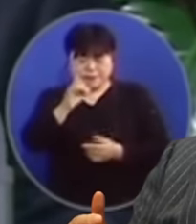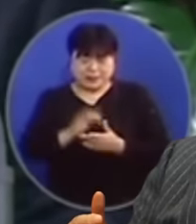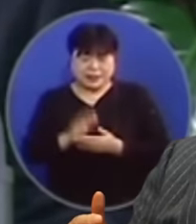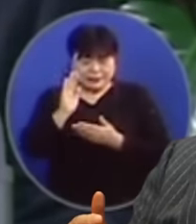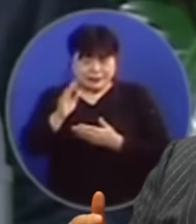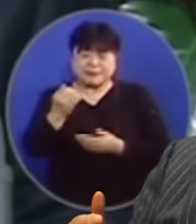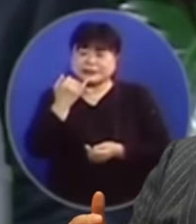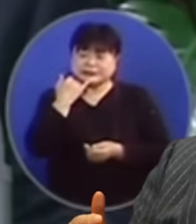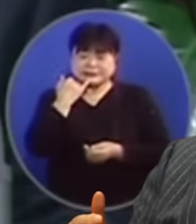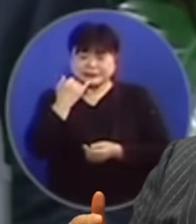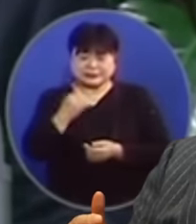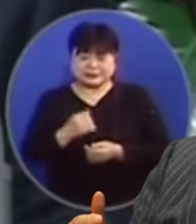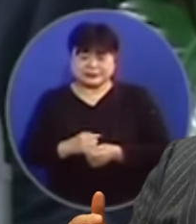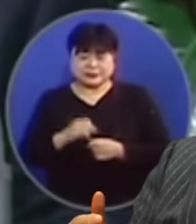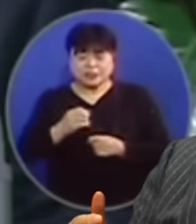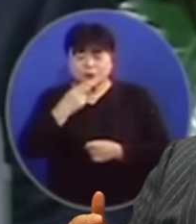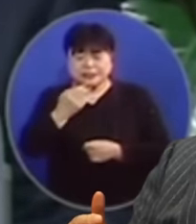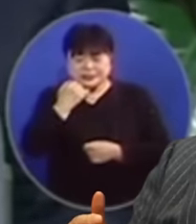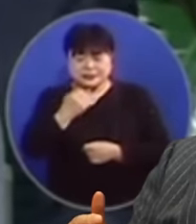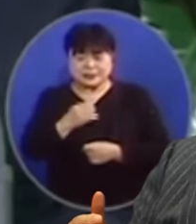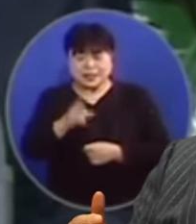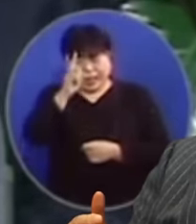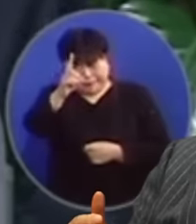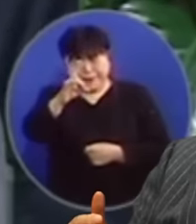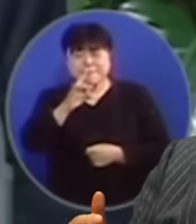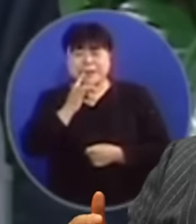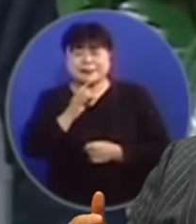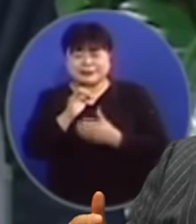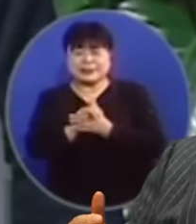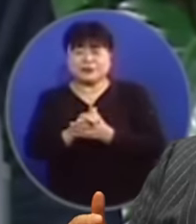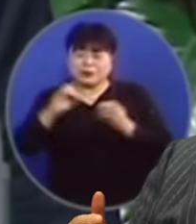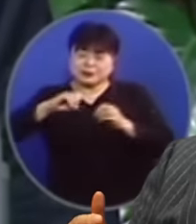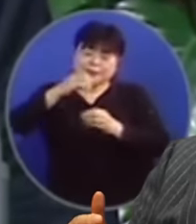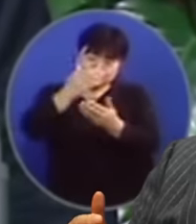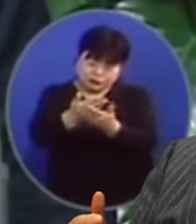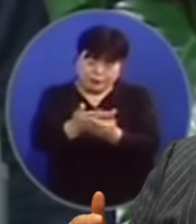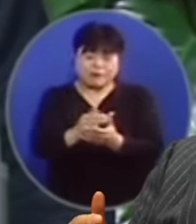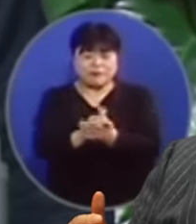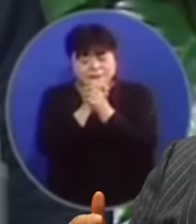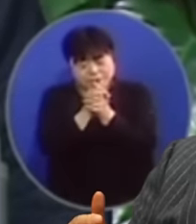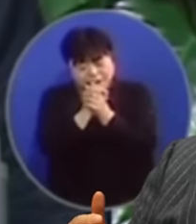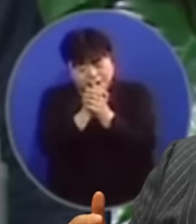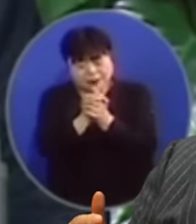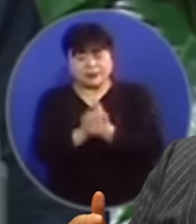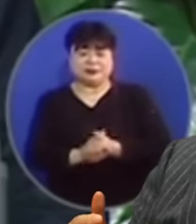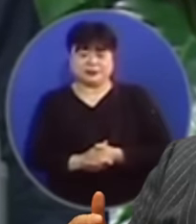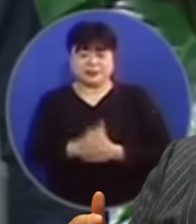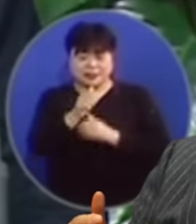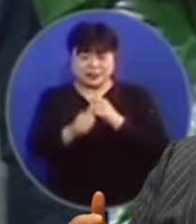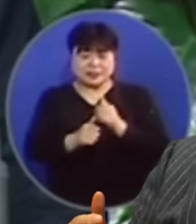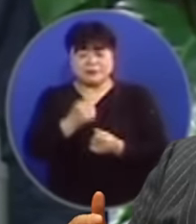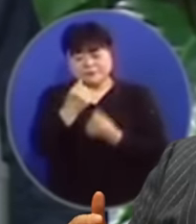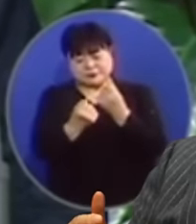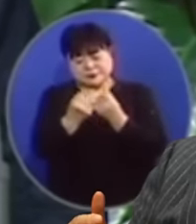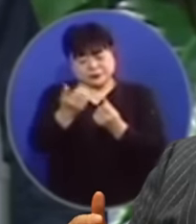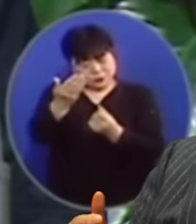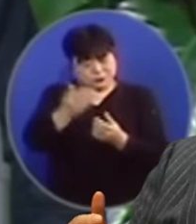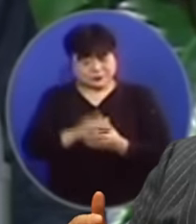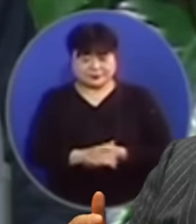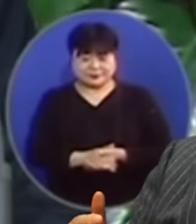다음에는 안 기도 들어줘도 좋으니까 이 기도만은 좀 들어주십시오. 온갖 하나님 설득을 다